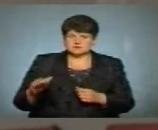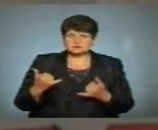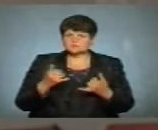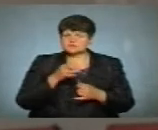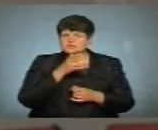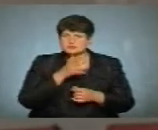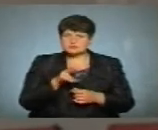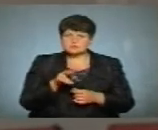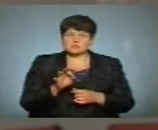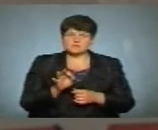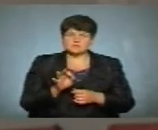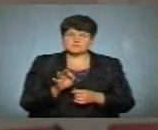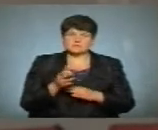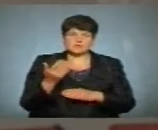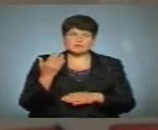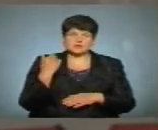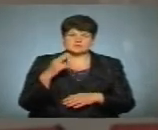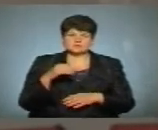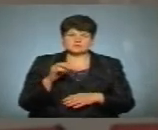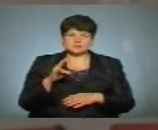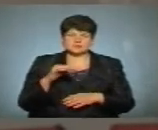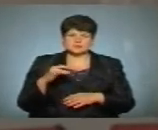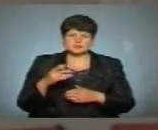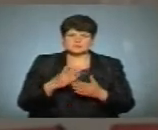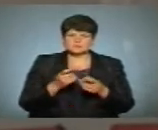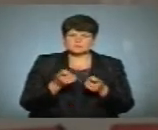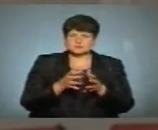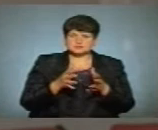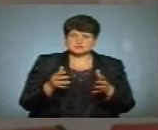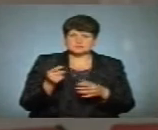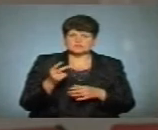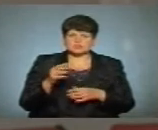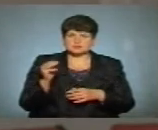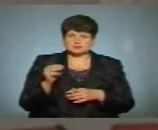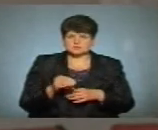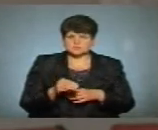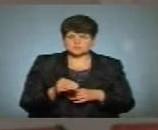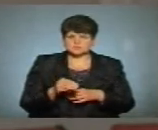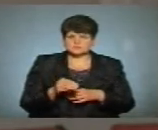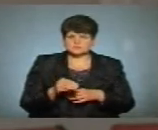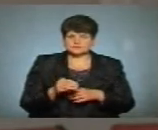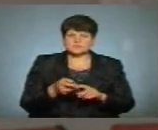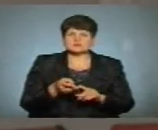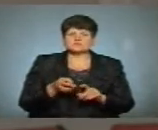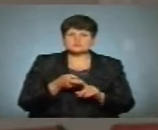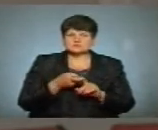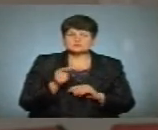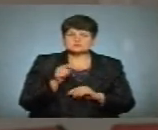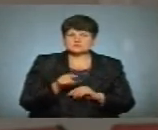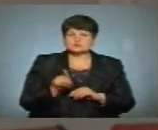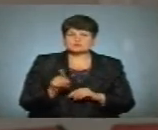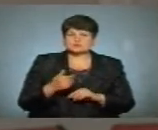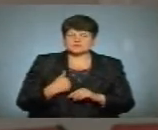по попередніх даних, ми маємо трішки більше 1500, в зв'язку з тим, що ми